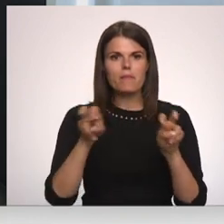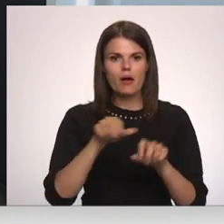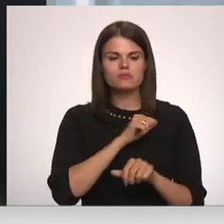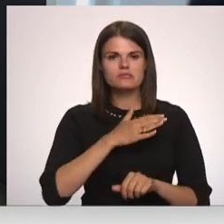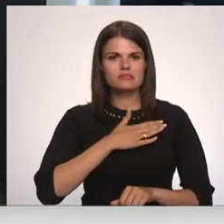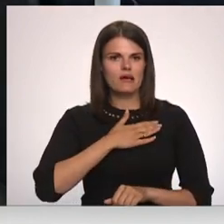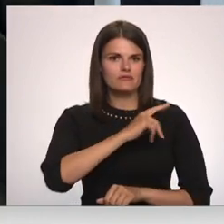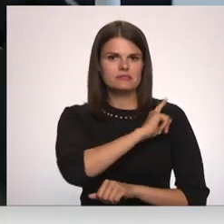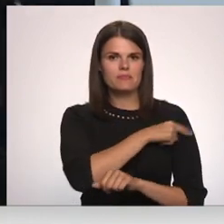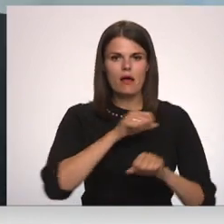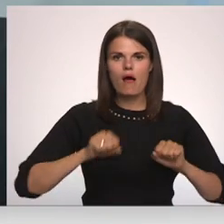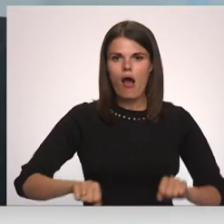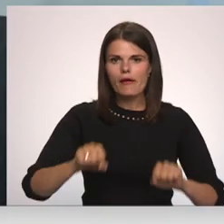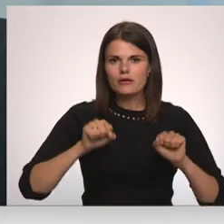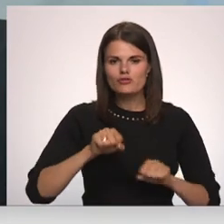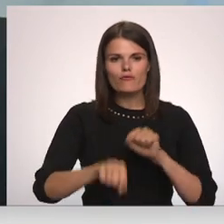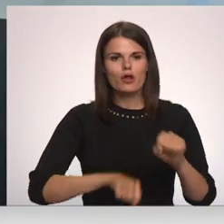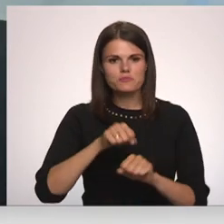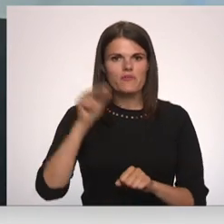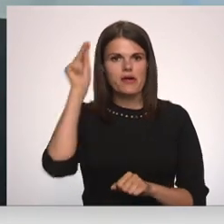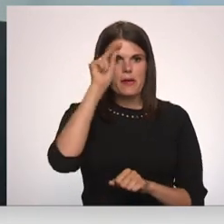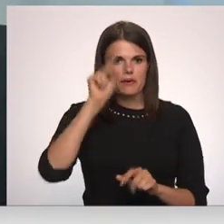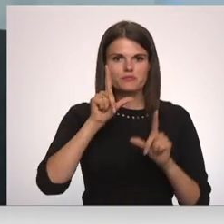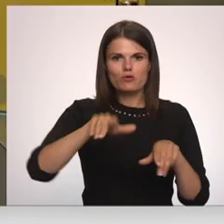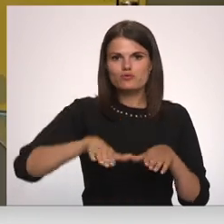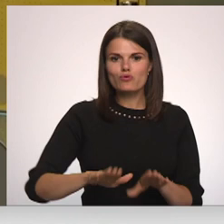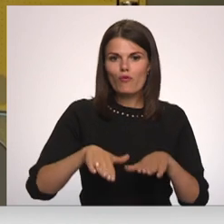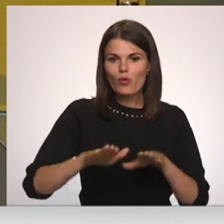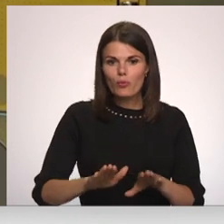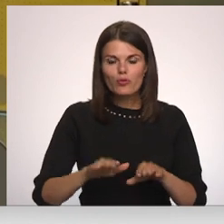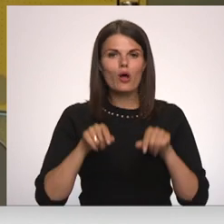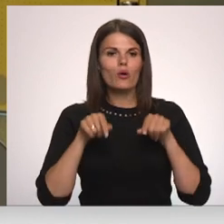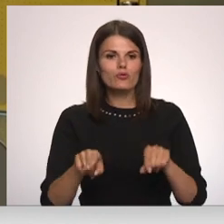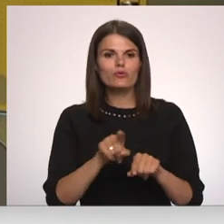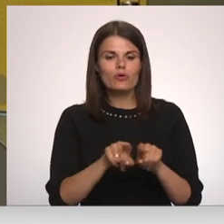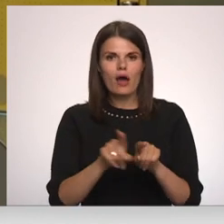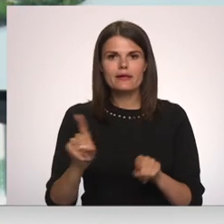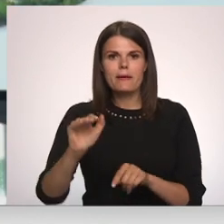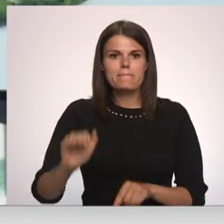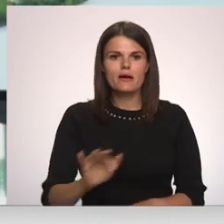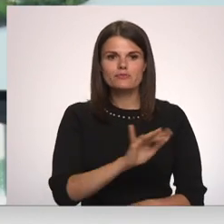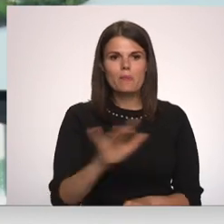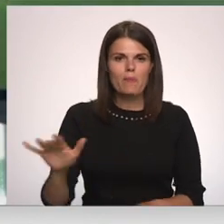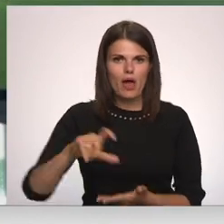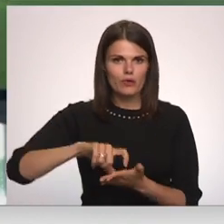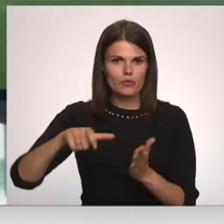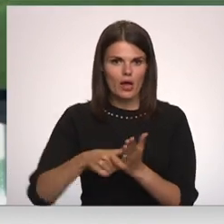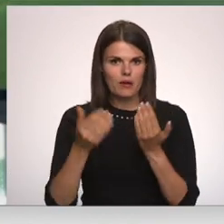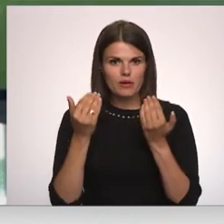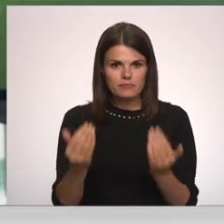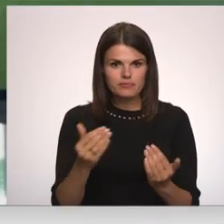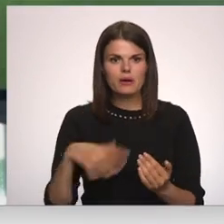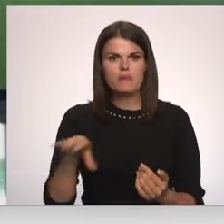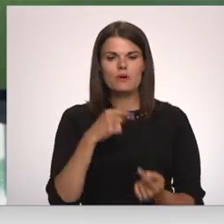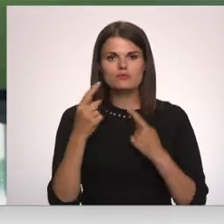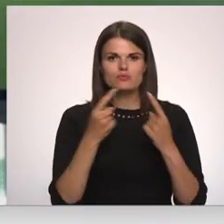airēšanā, riteņbraukšanā vai iemācīties braukt ar snowboardu dēli. Vizijum ir arī pavisam mazo pētnieku galerija. Mēs tikpat labi redzam arī to, ko tagad runā